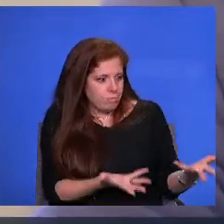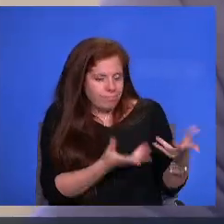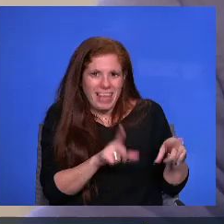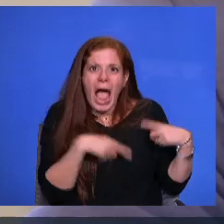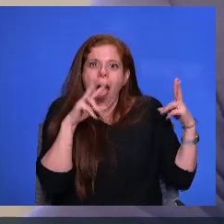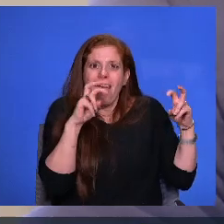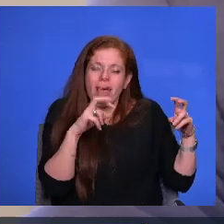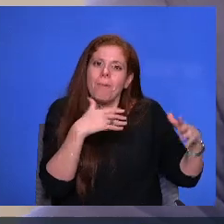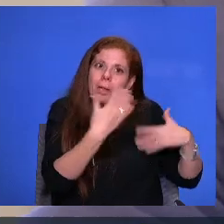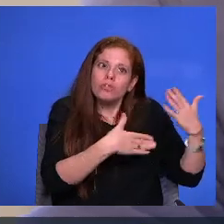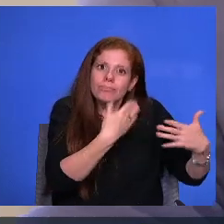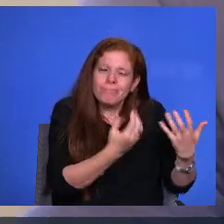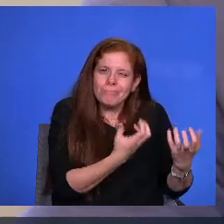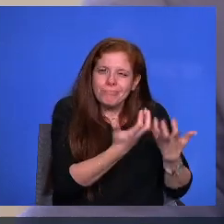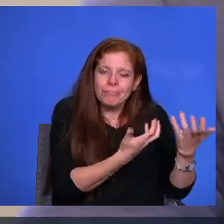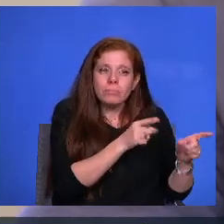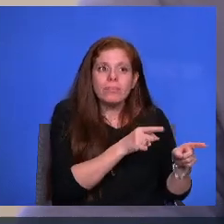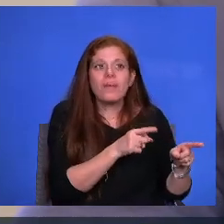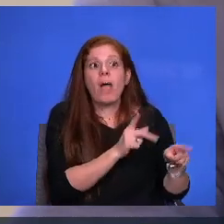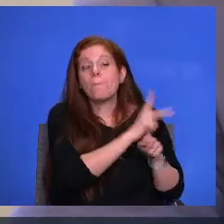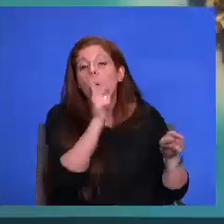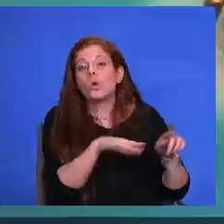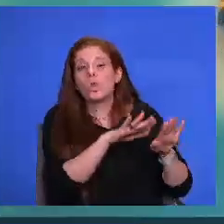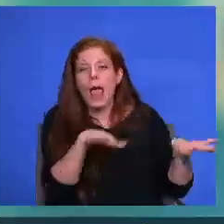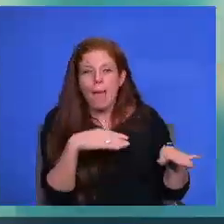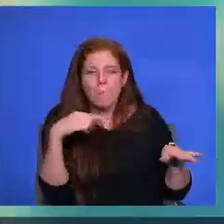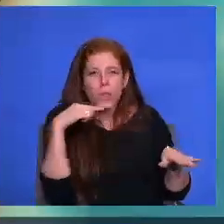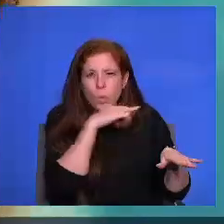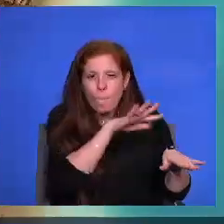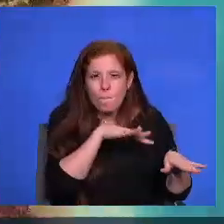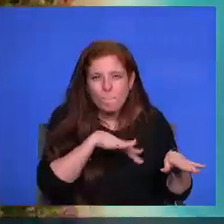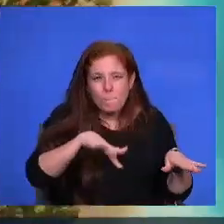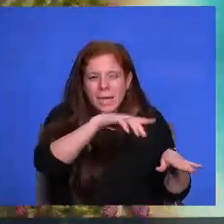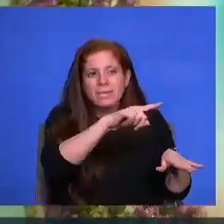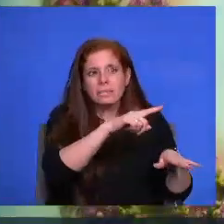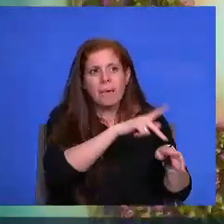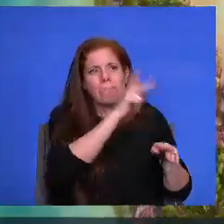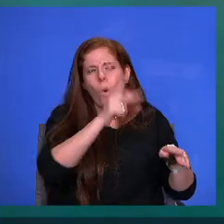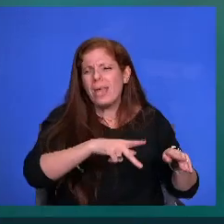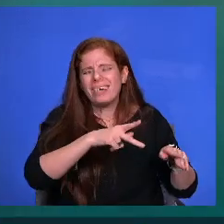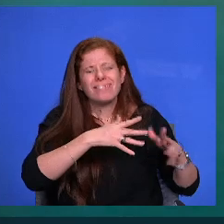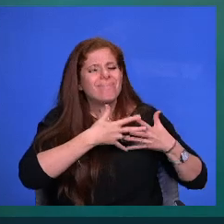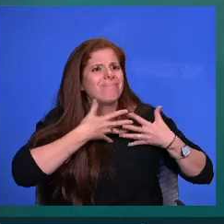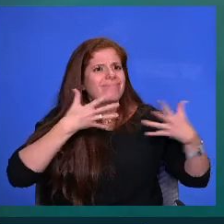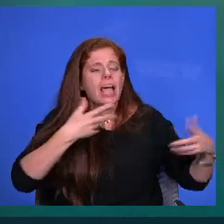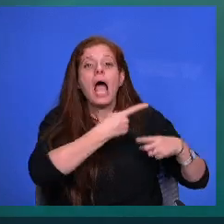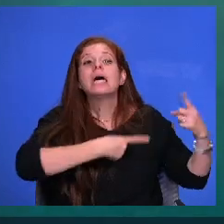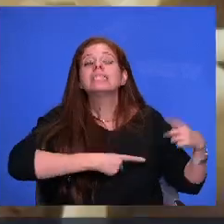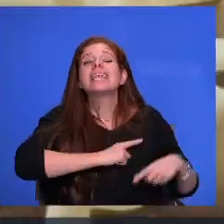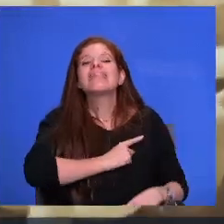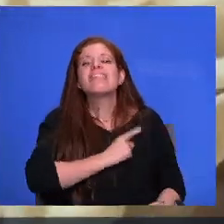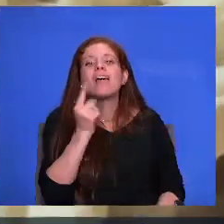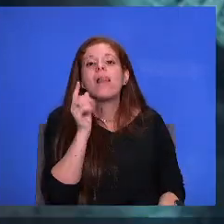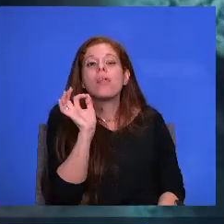והפרויקט כמובן של הים האדום, שזה פרויקט בקנה מידה שעדיין העולם לא מכיר, חצי טריליון דולר, אזור שלם בים